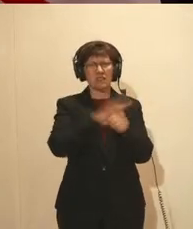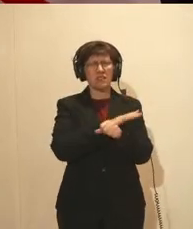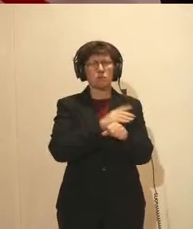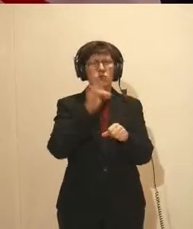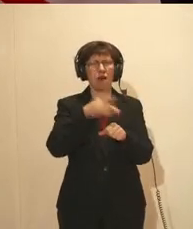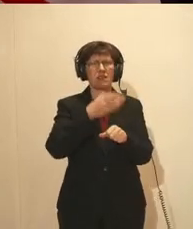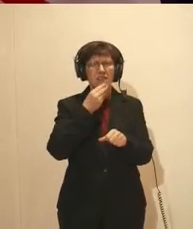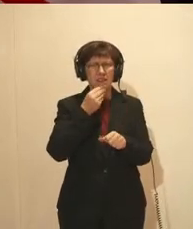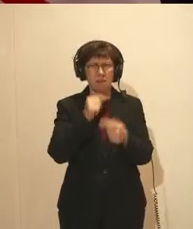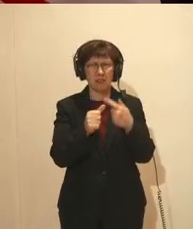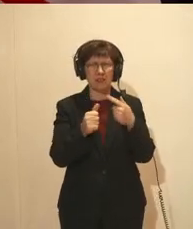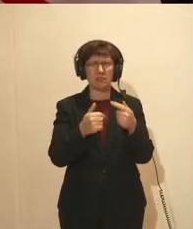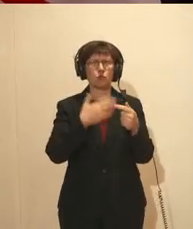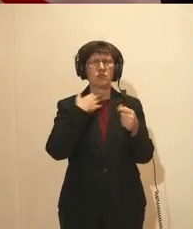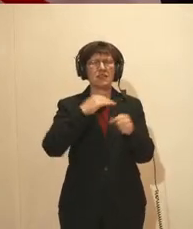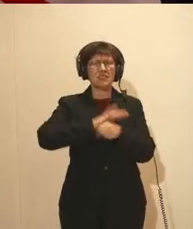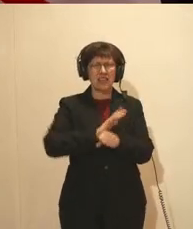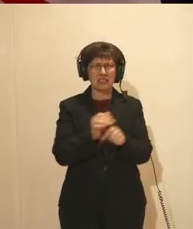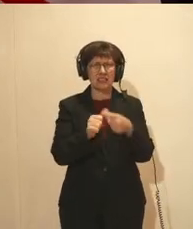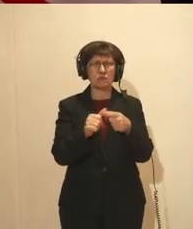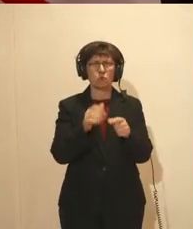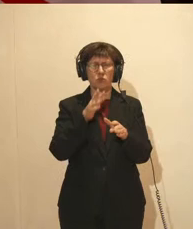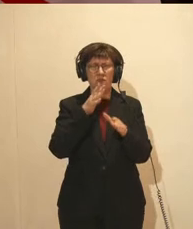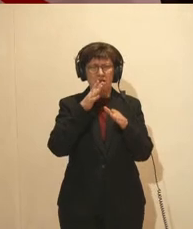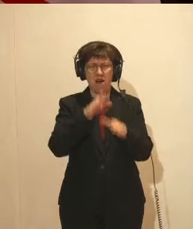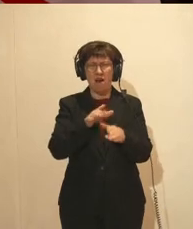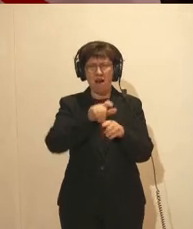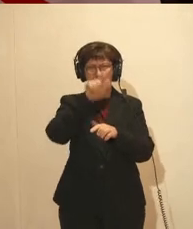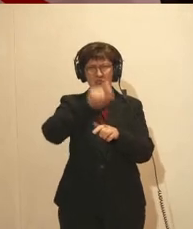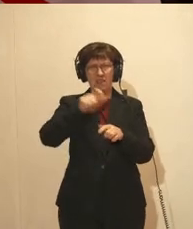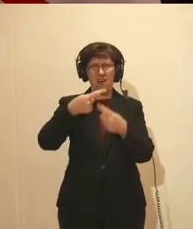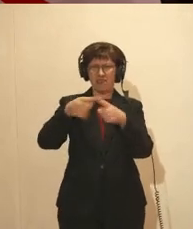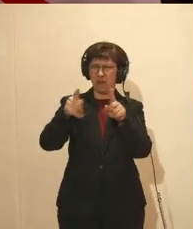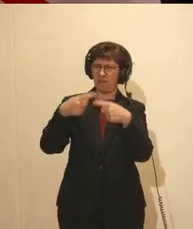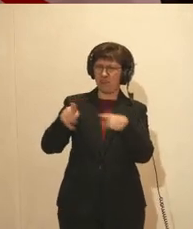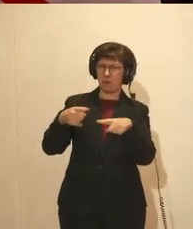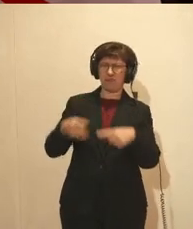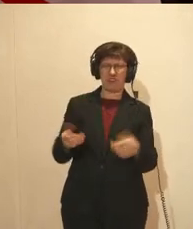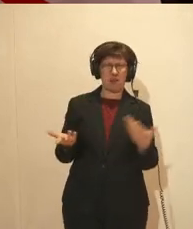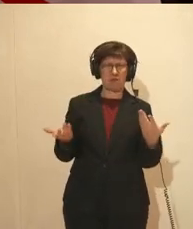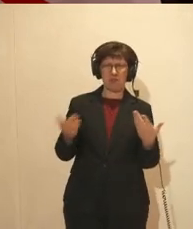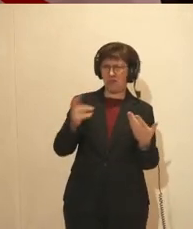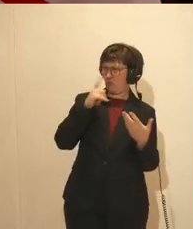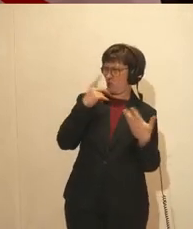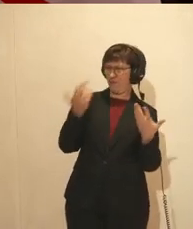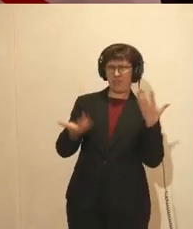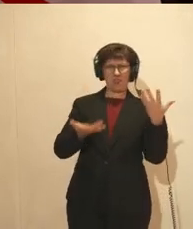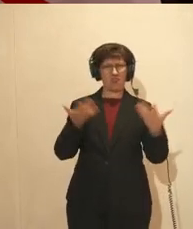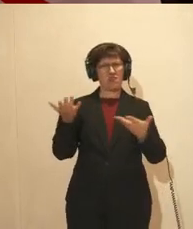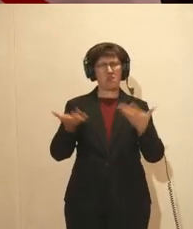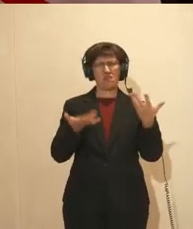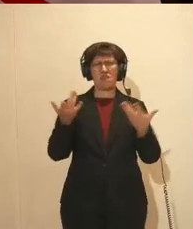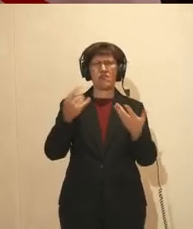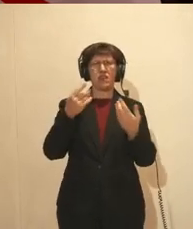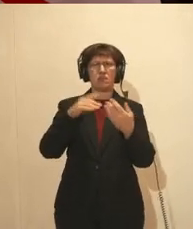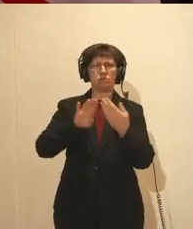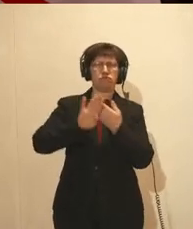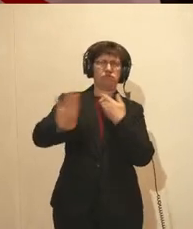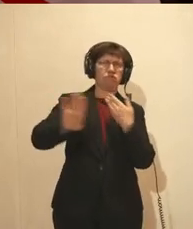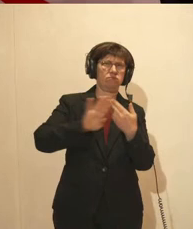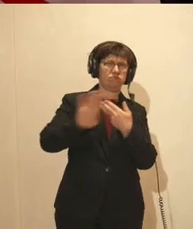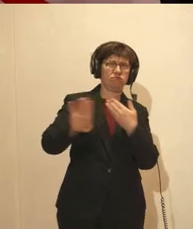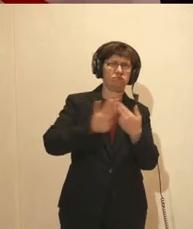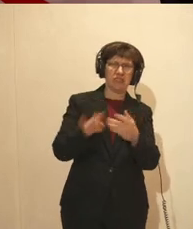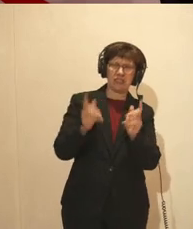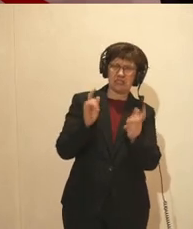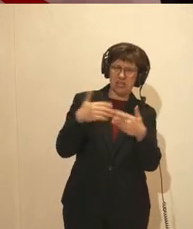sexismus hass gegen alles was trend ist und was nur an eben an ein ausgegrenzter teil